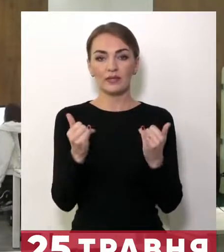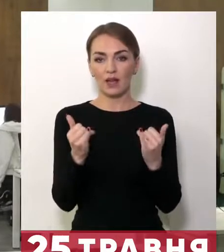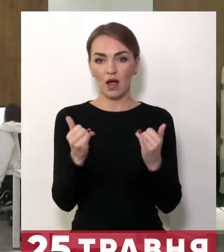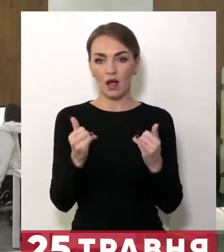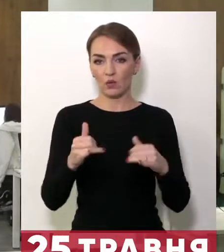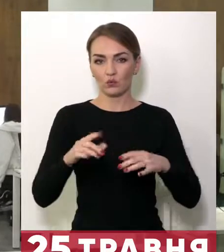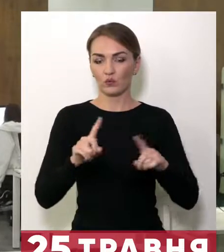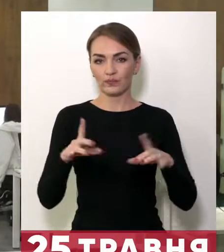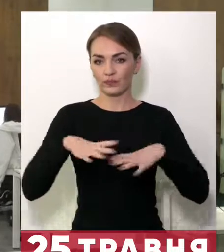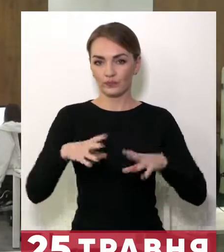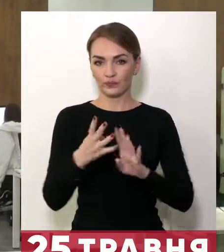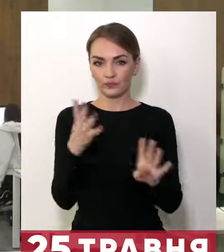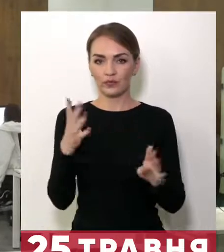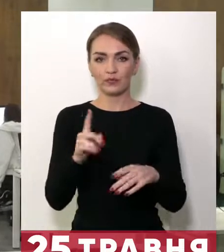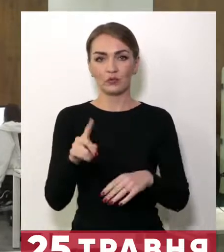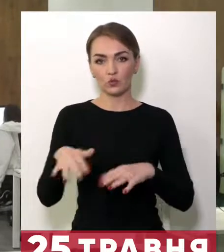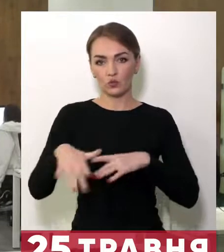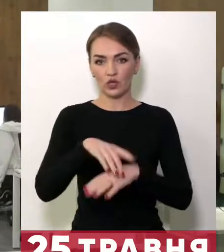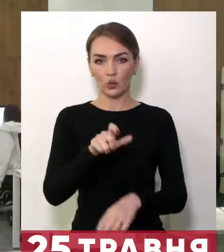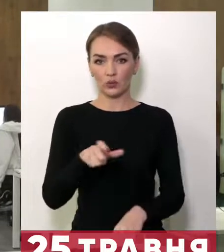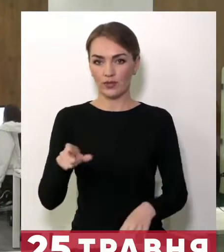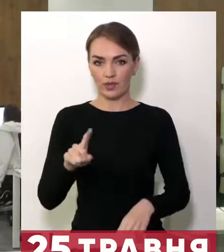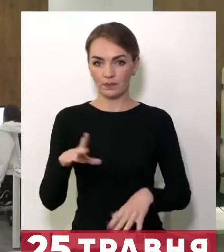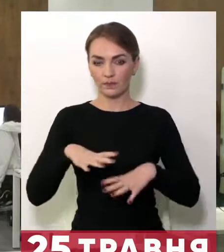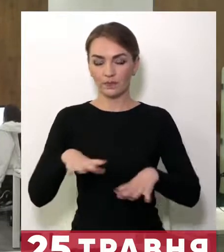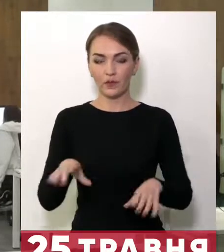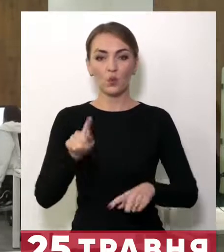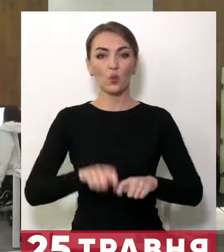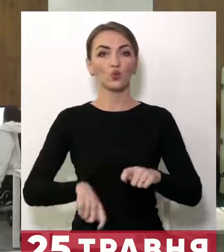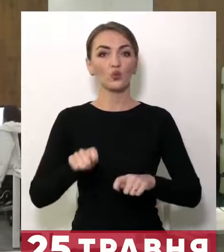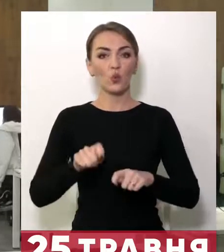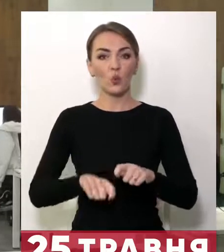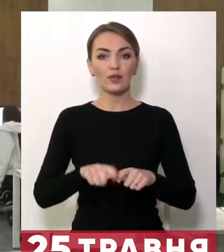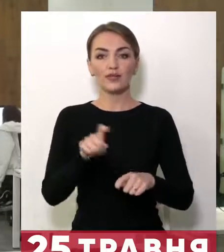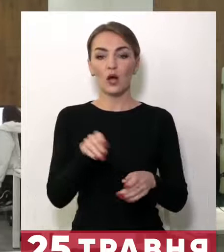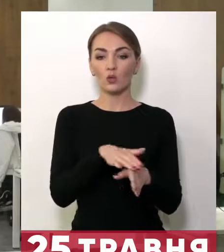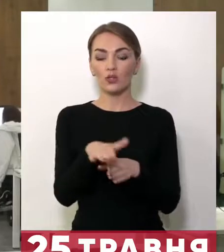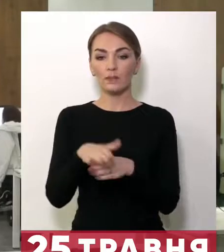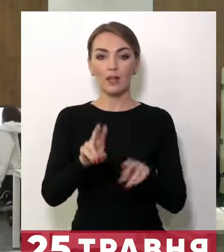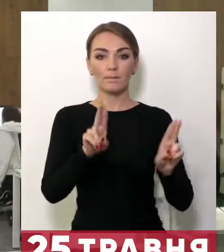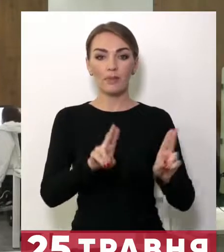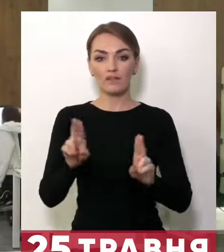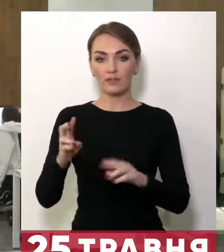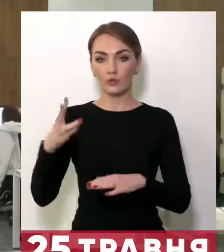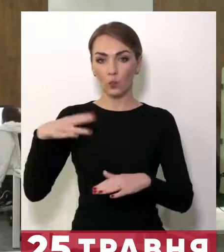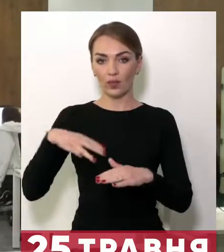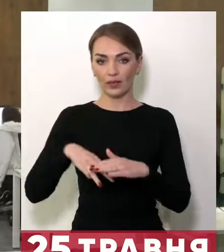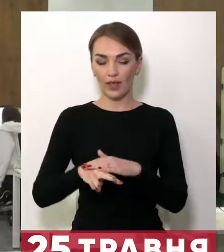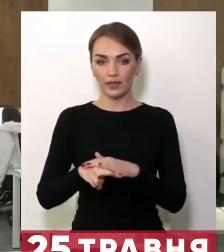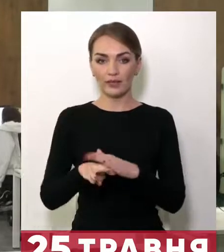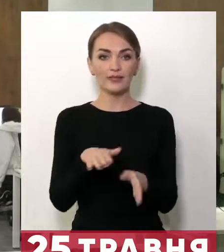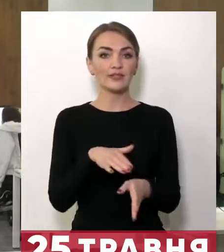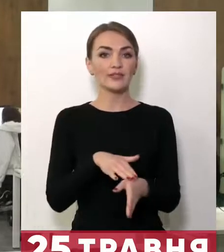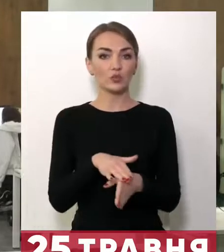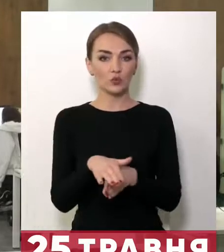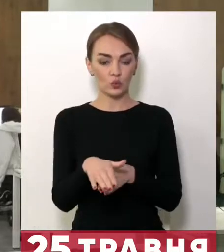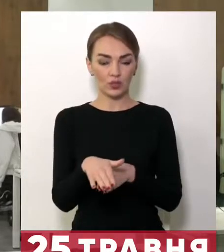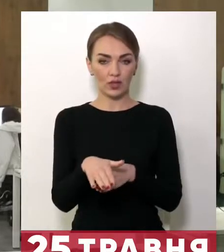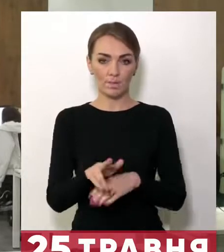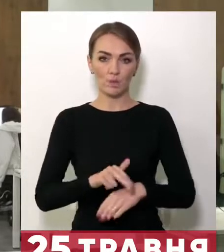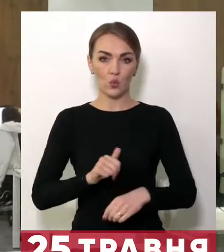та скупчення людей. Контроль за дотриманням правил у метрополітені